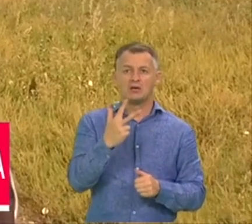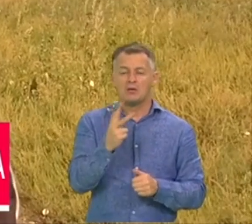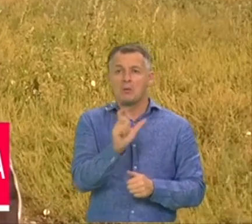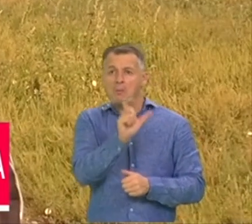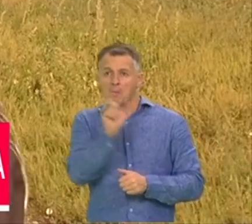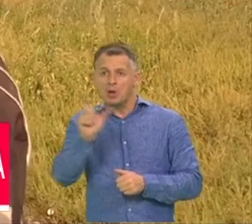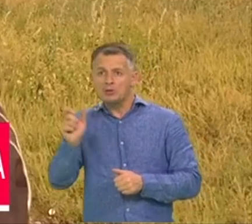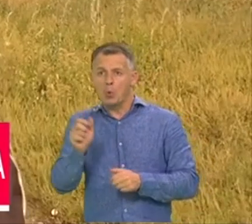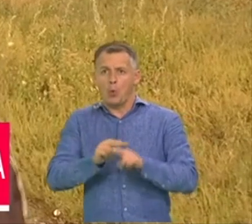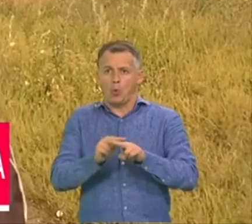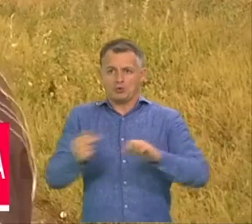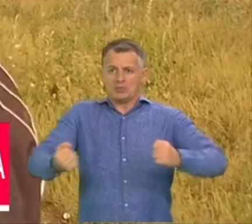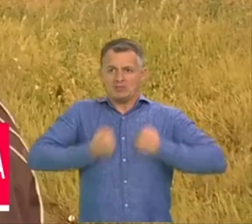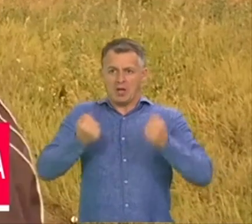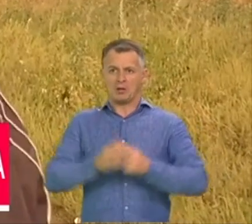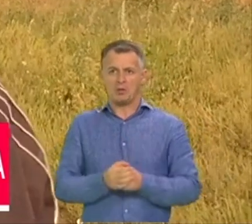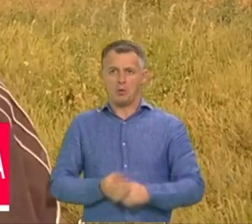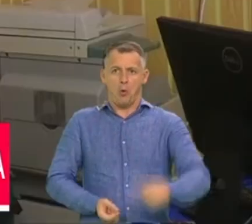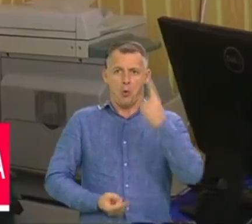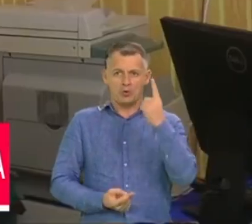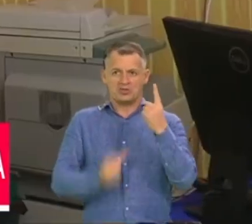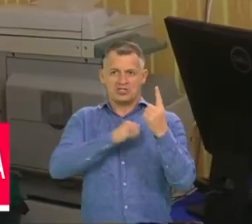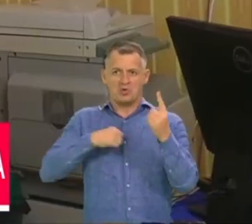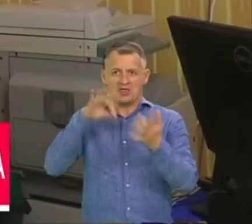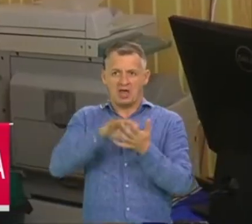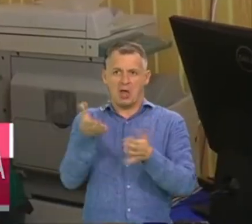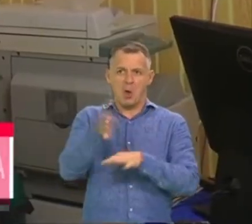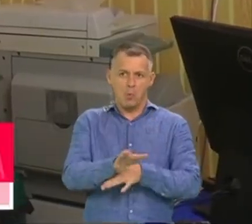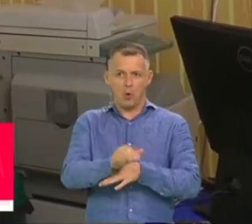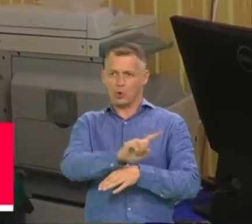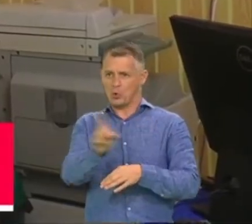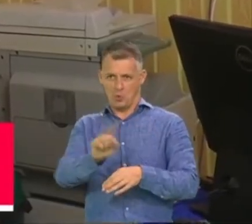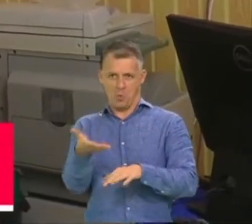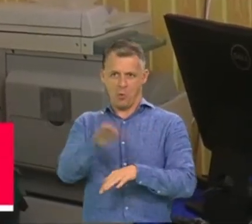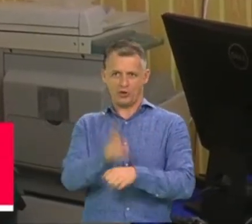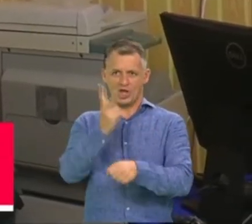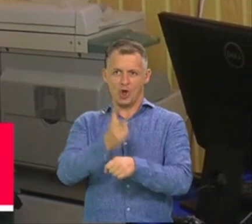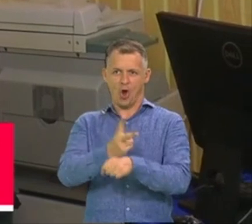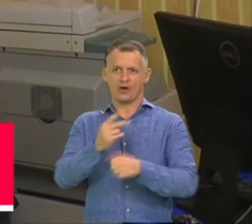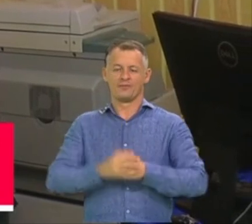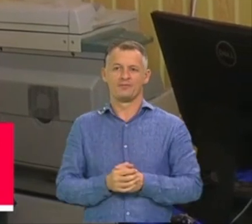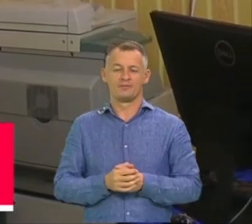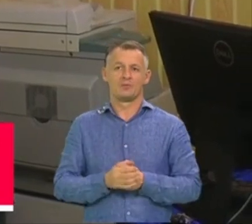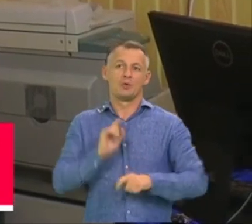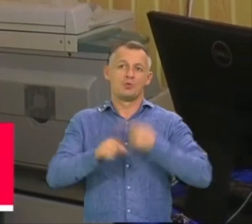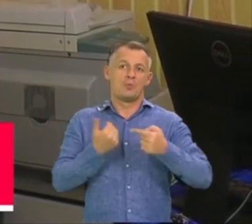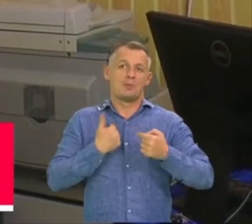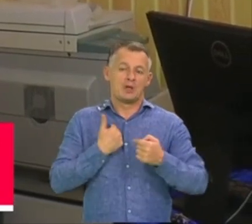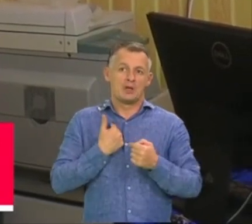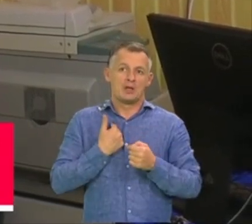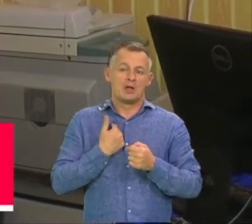sperii? Mor odată, nu mor două ori. S-a dat de două ori la alert, în opinia mea, mai mult am speriat